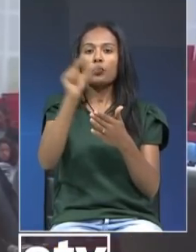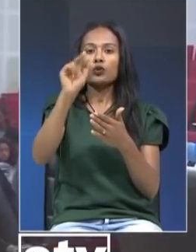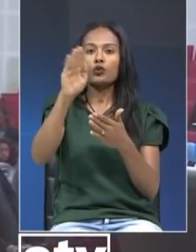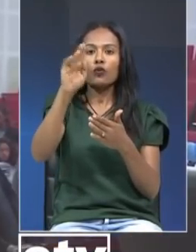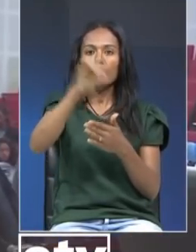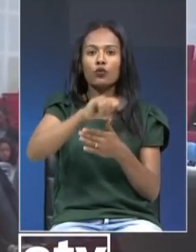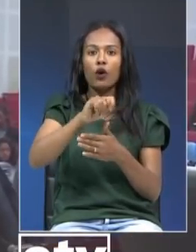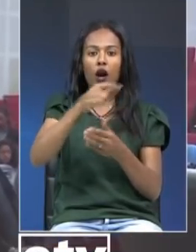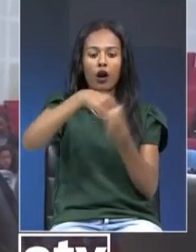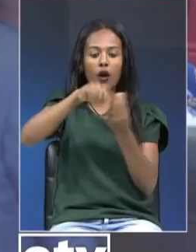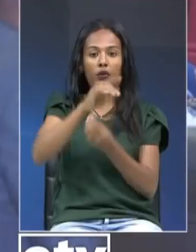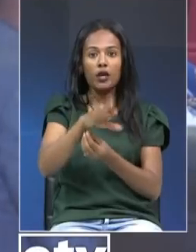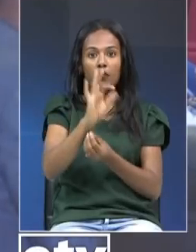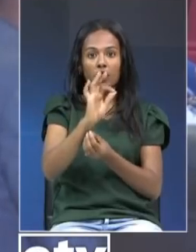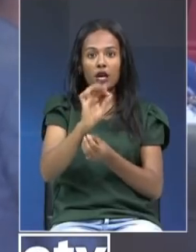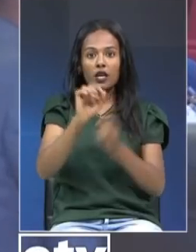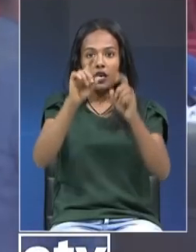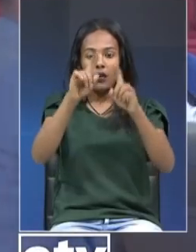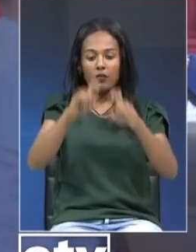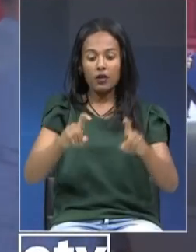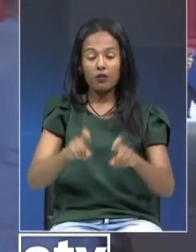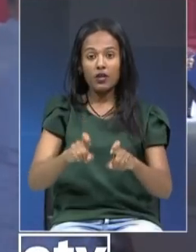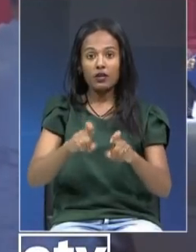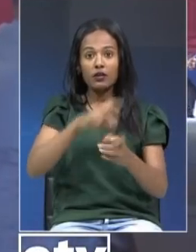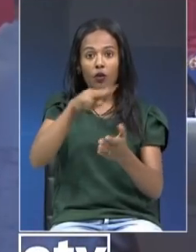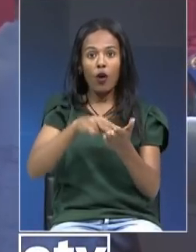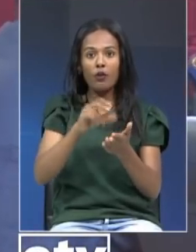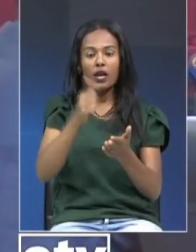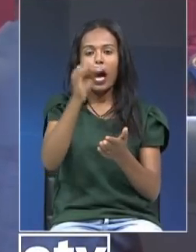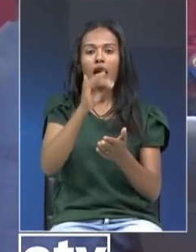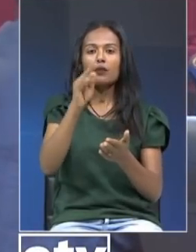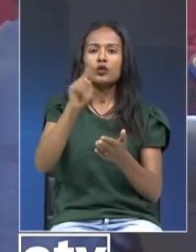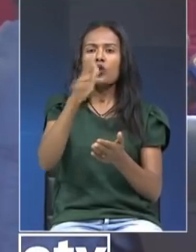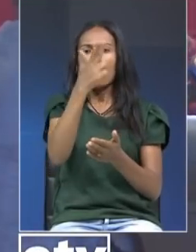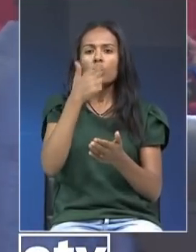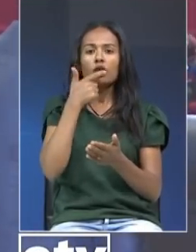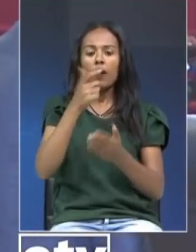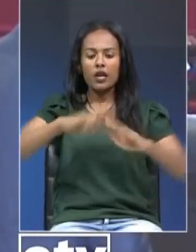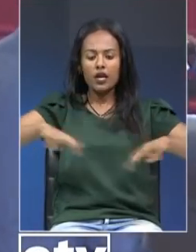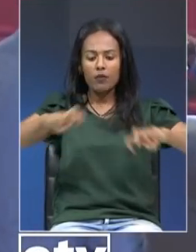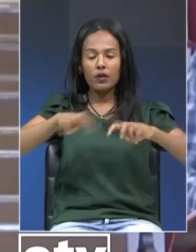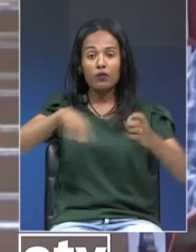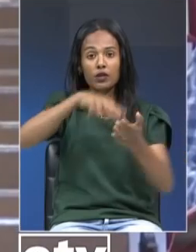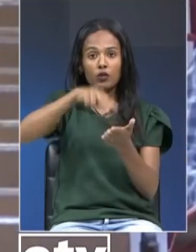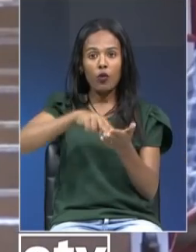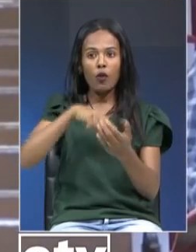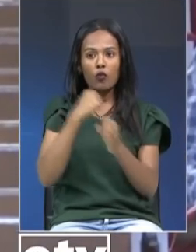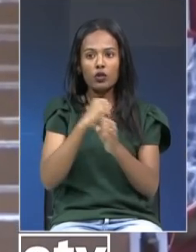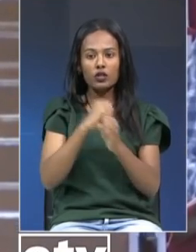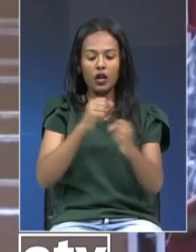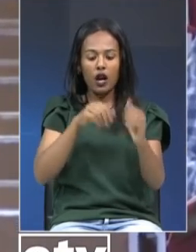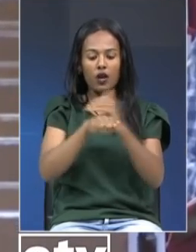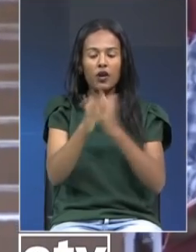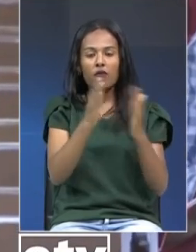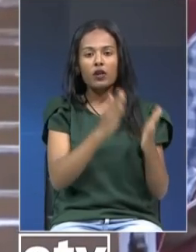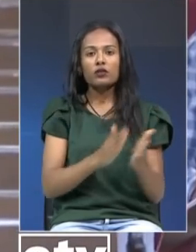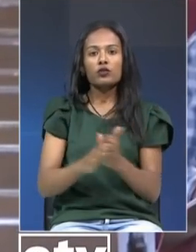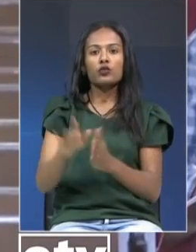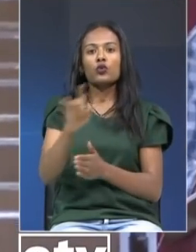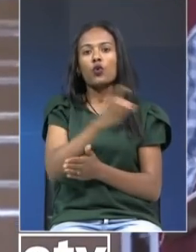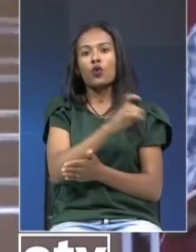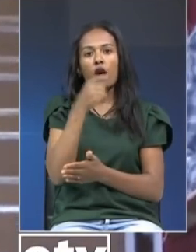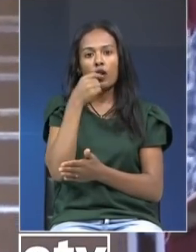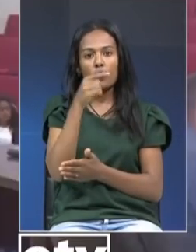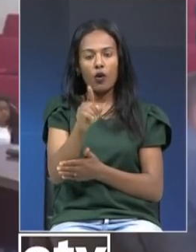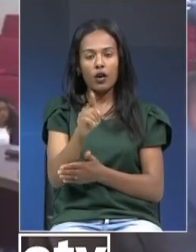የተባለ የግብርና ምርምር ተቋምና አርመሮ ሃንሰን የምርምር ኢንስቲትዩት ወደ ስራ ለመግባት ዝግጁ ሆነዋል